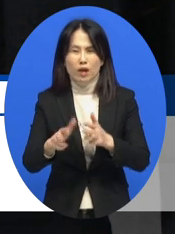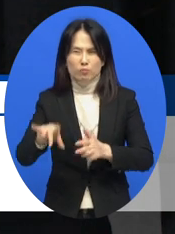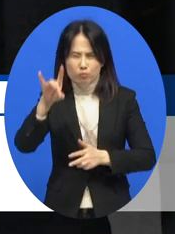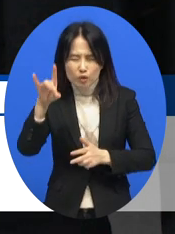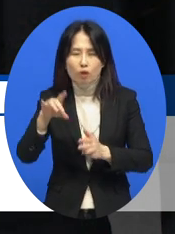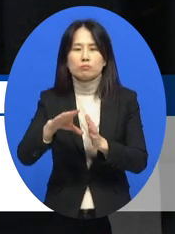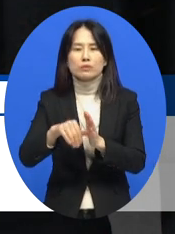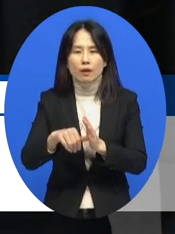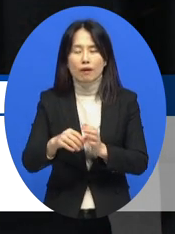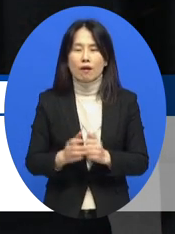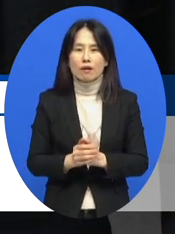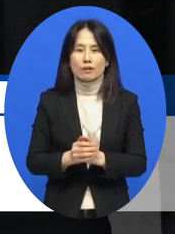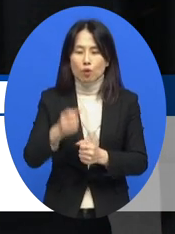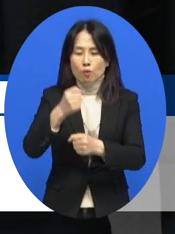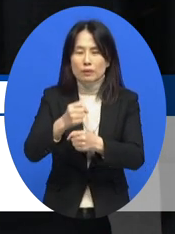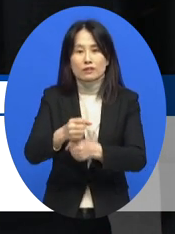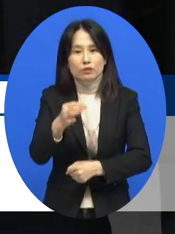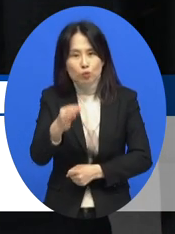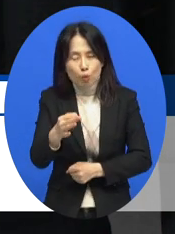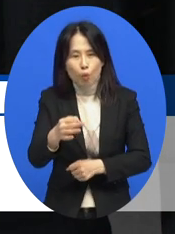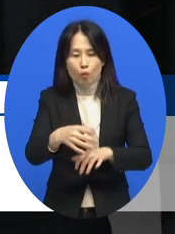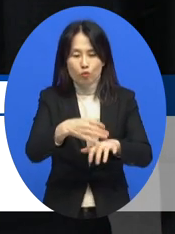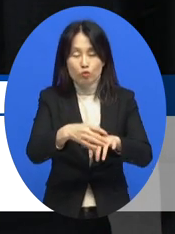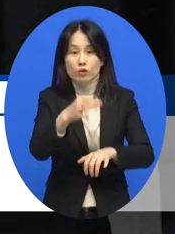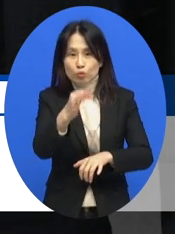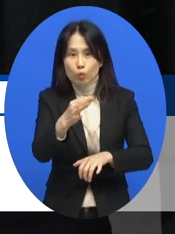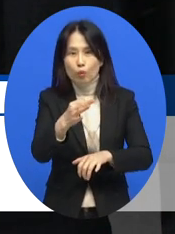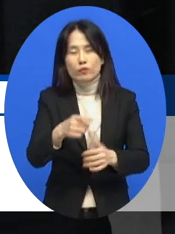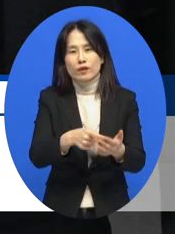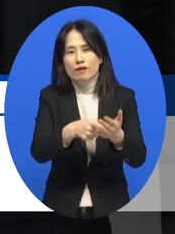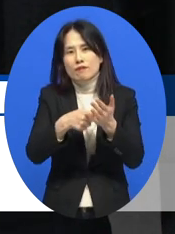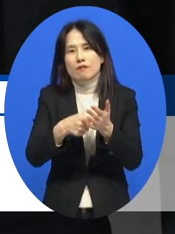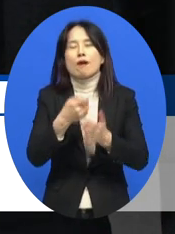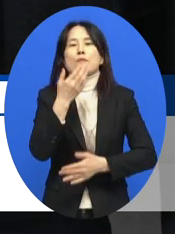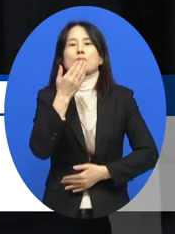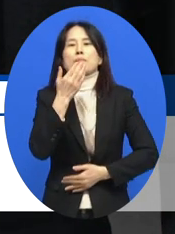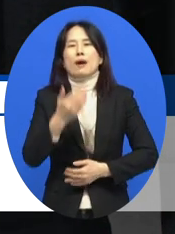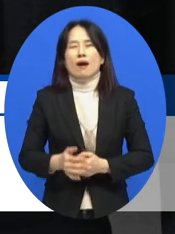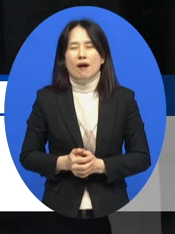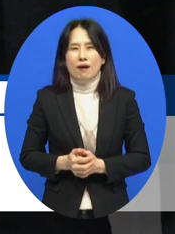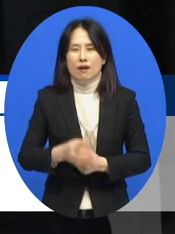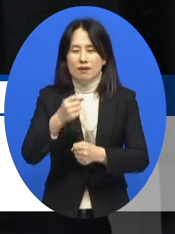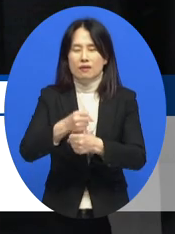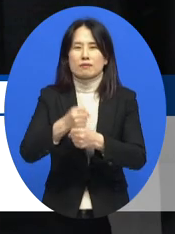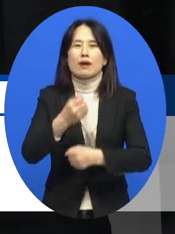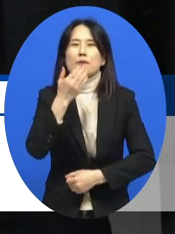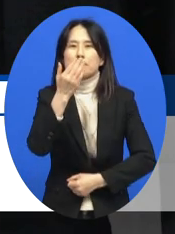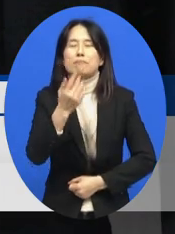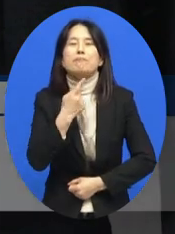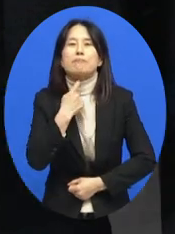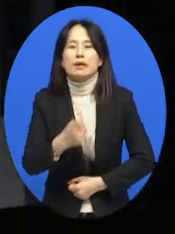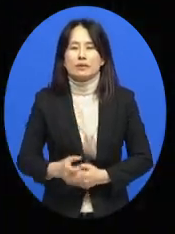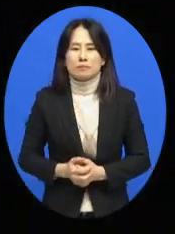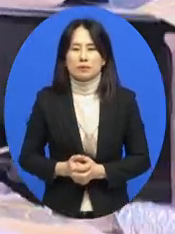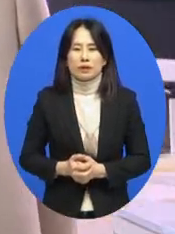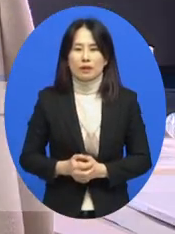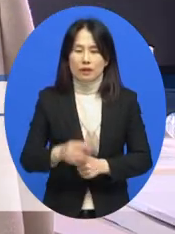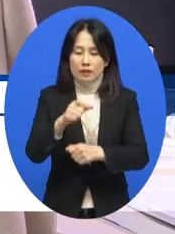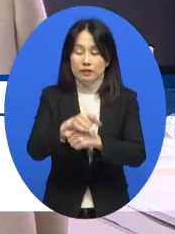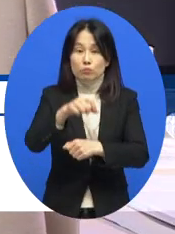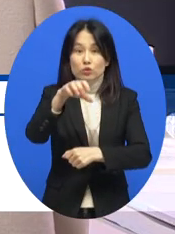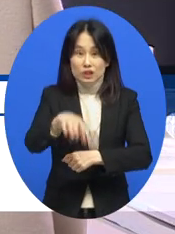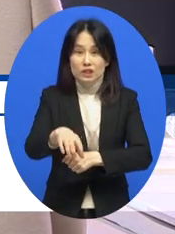사업 초기에 조금 생산비 같은거나 원부자재비용을 조금 감소해 가지고 제작을 할 수 있었고